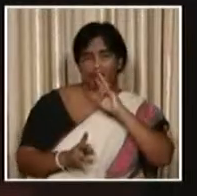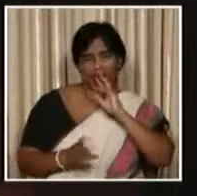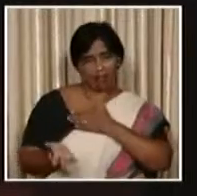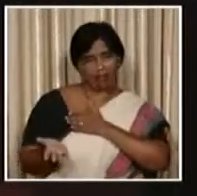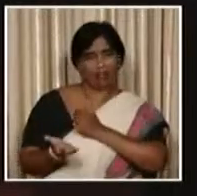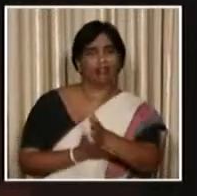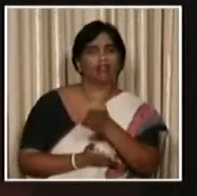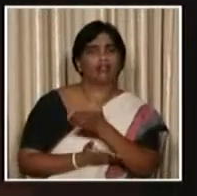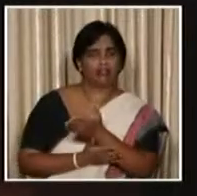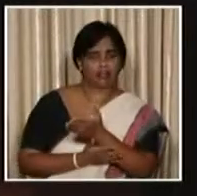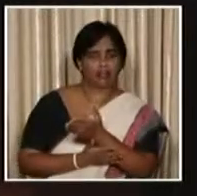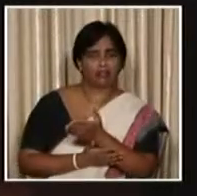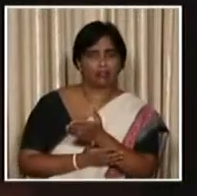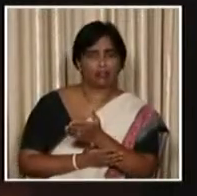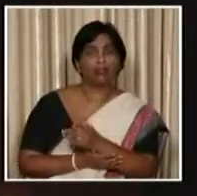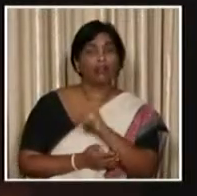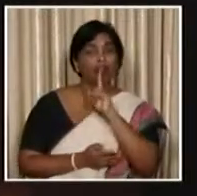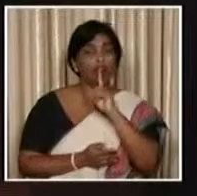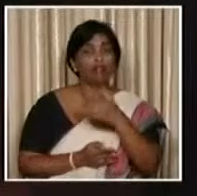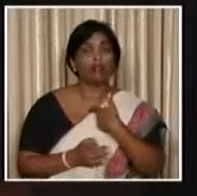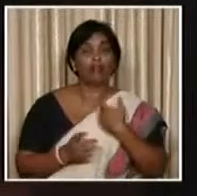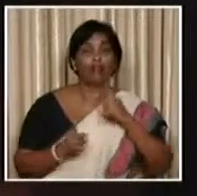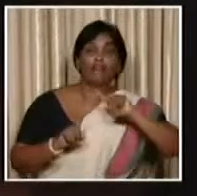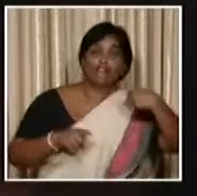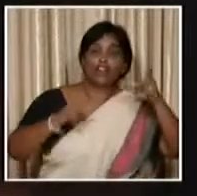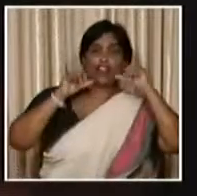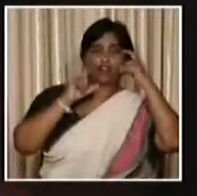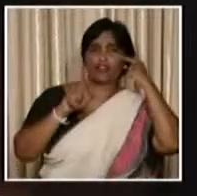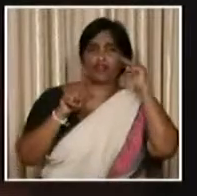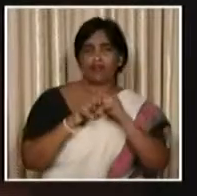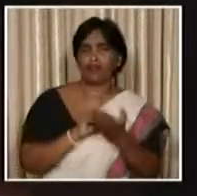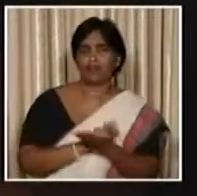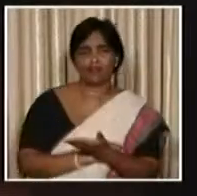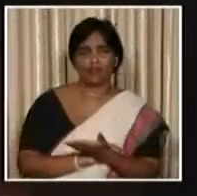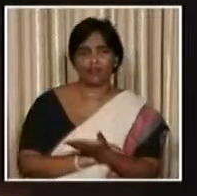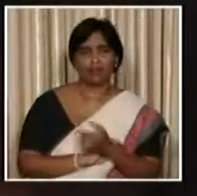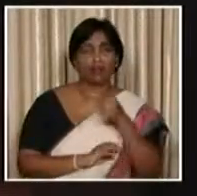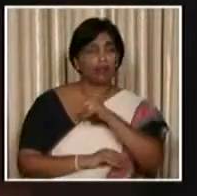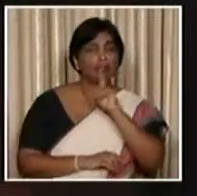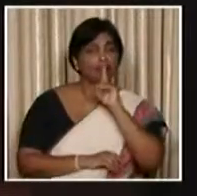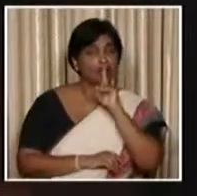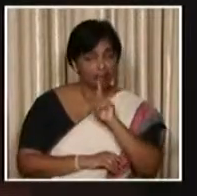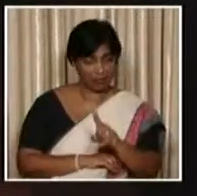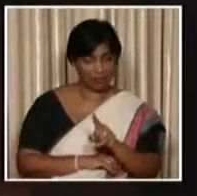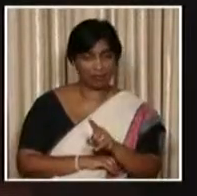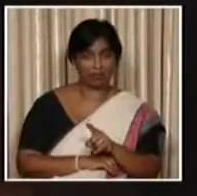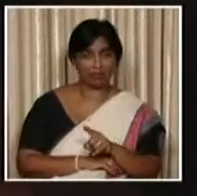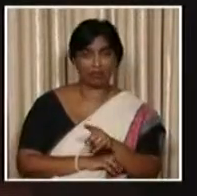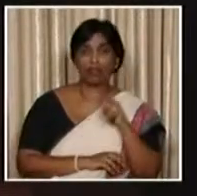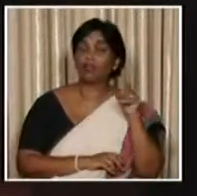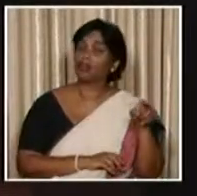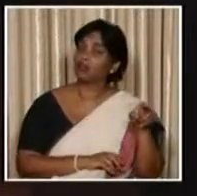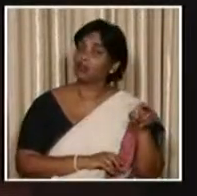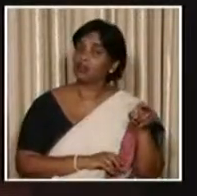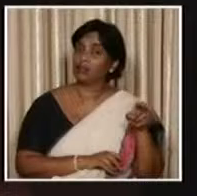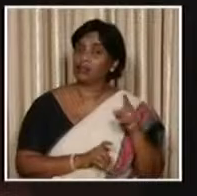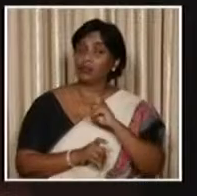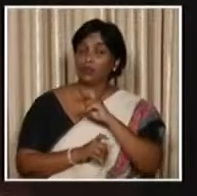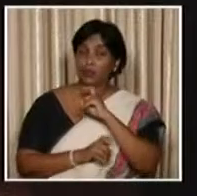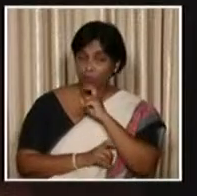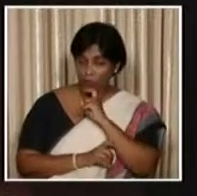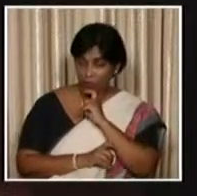හරි දිරච්චල 90ක් දීලා කියලා. ඔබතුමා කතා කරන්නේ වෙනත් පින්තූරයක් ගැන. ඔබතුමා කතා කරනවා ඒ